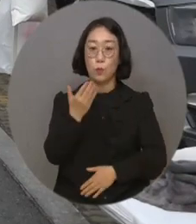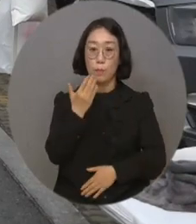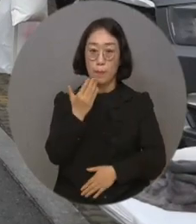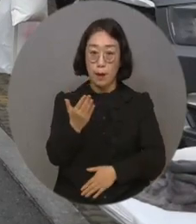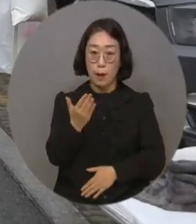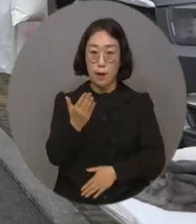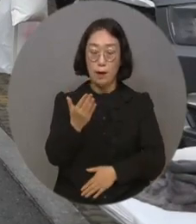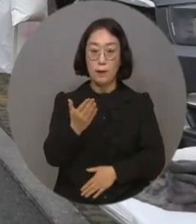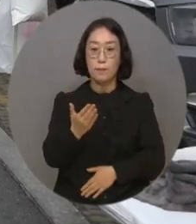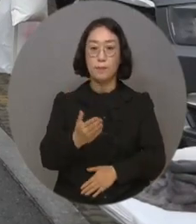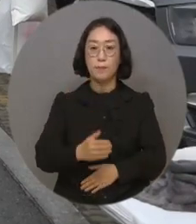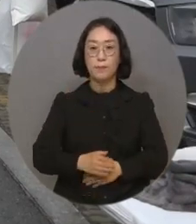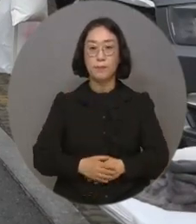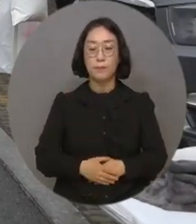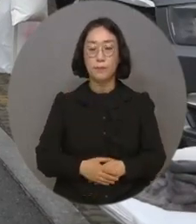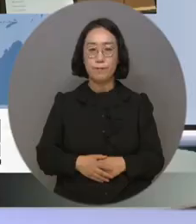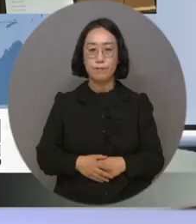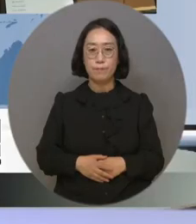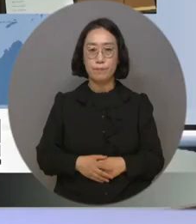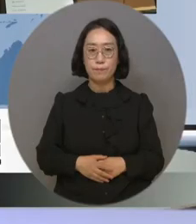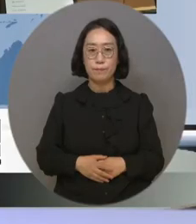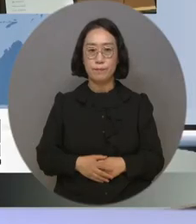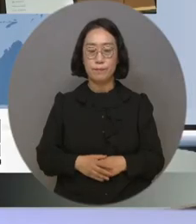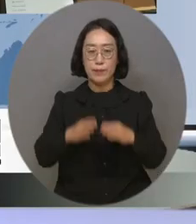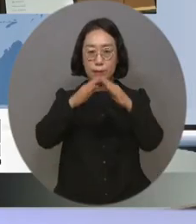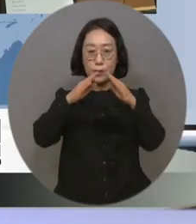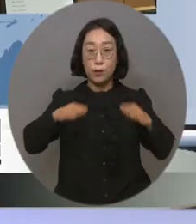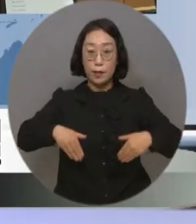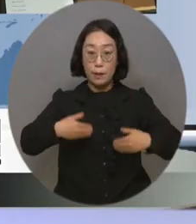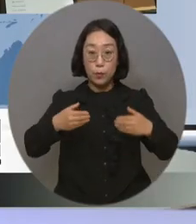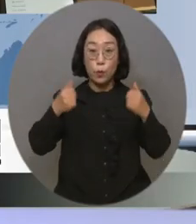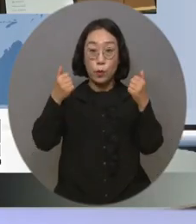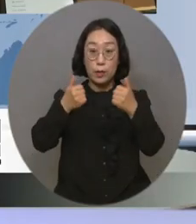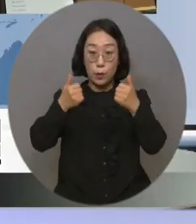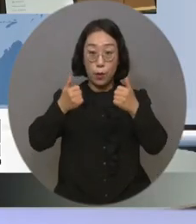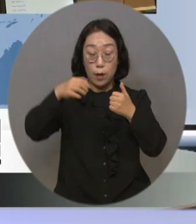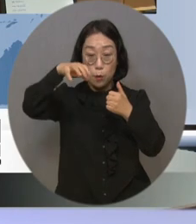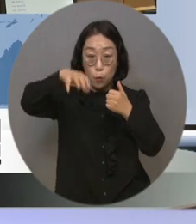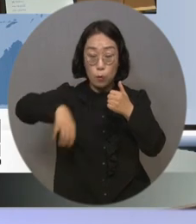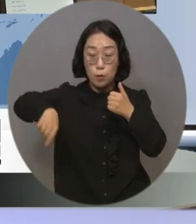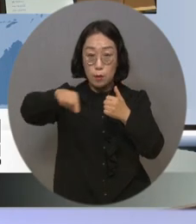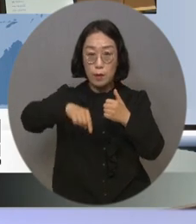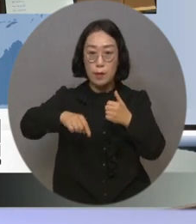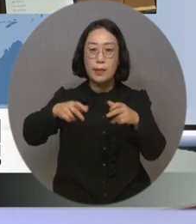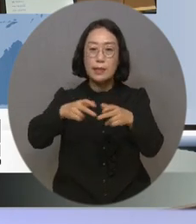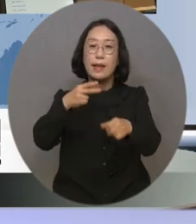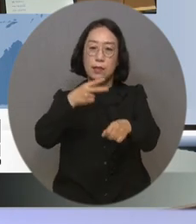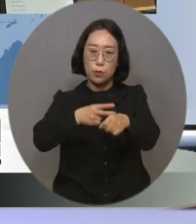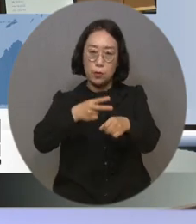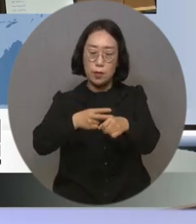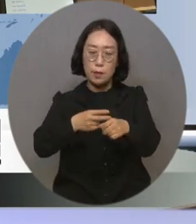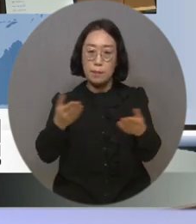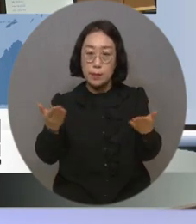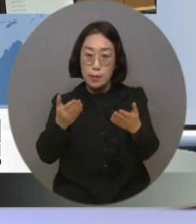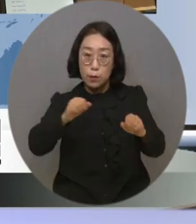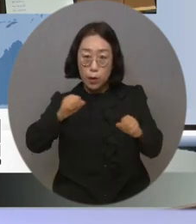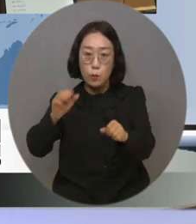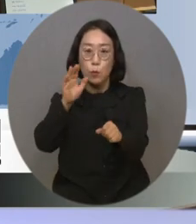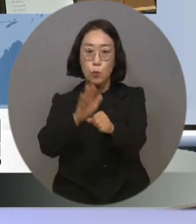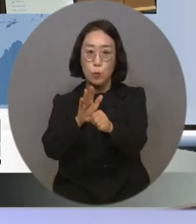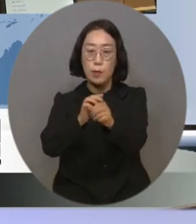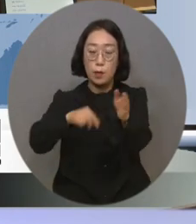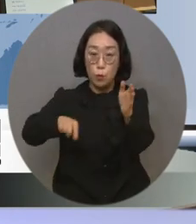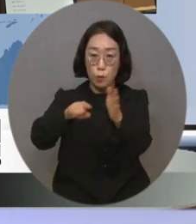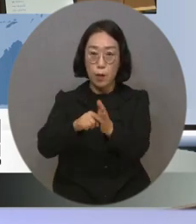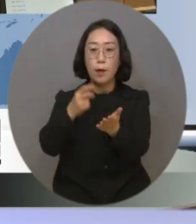복지TV 경기방송 정선입니다. 전라남도 의회에서 장애인 교원의 원활한 직무 수행을 지원하기 위한